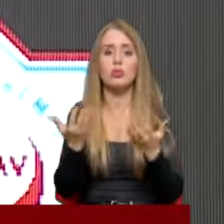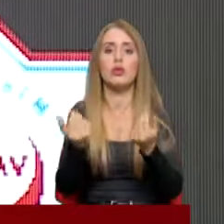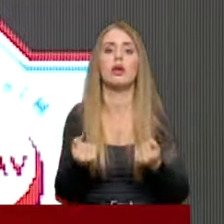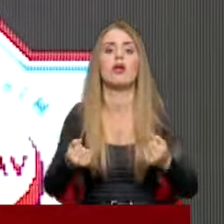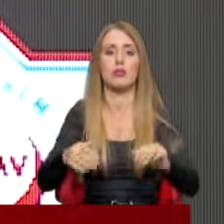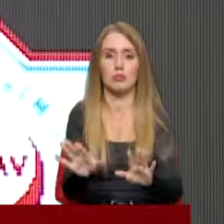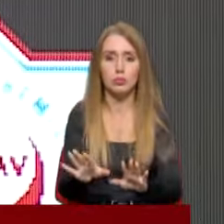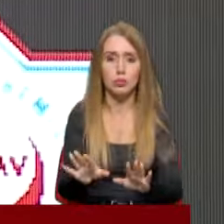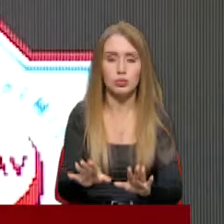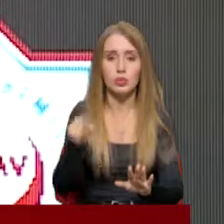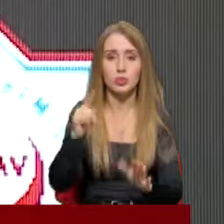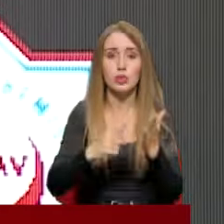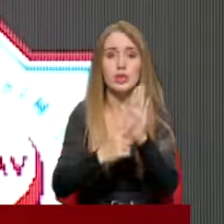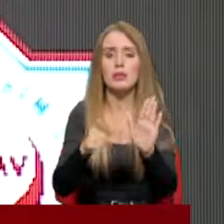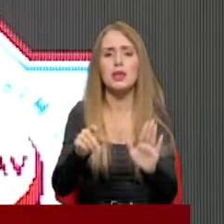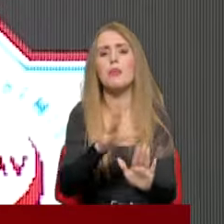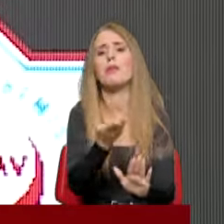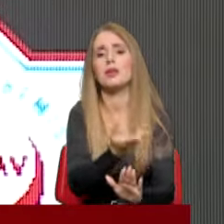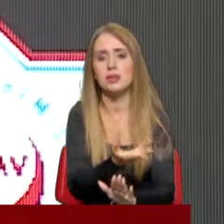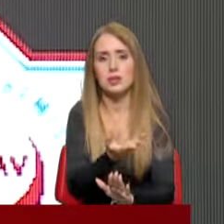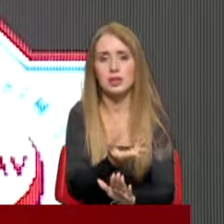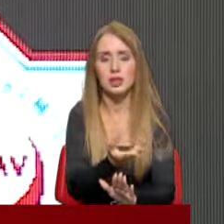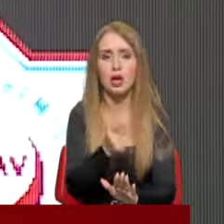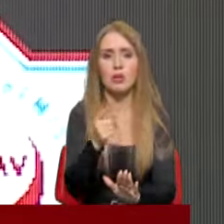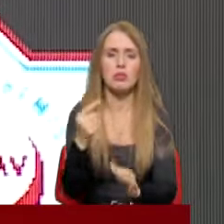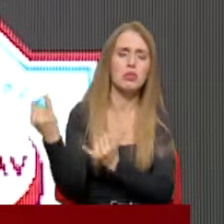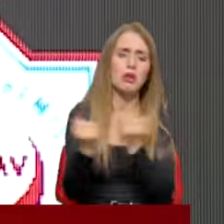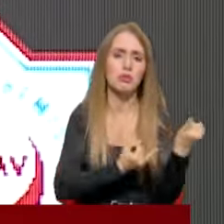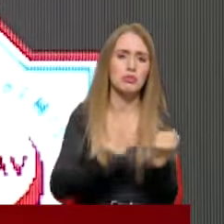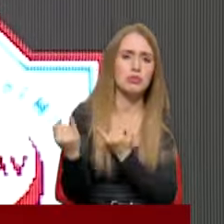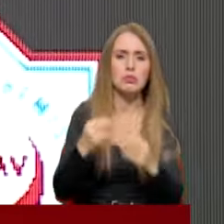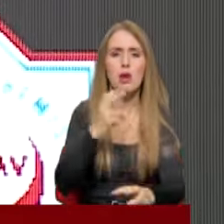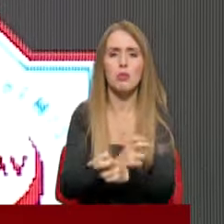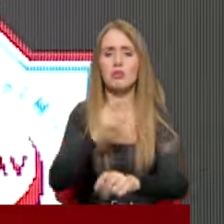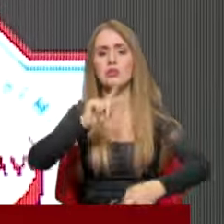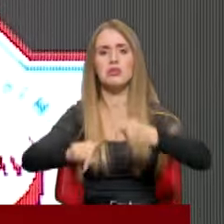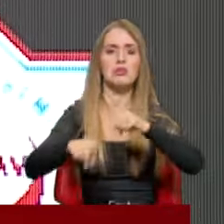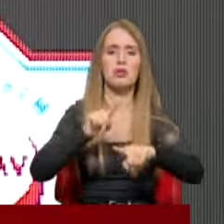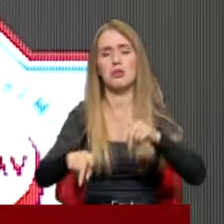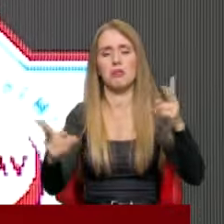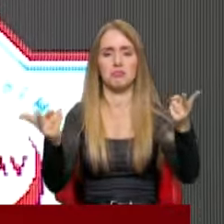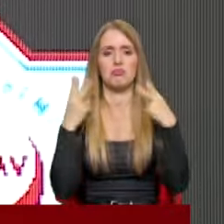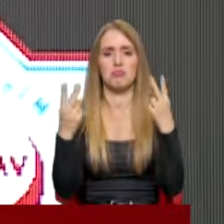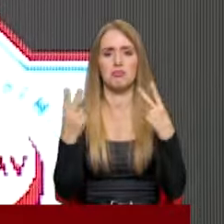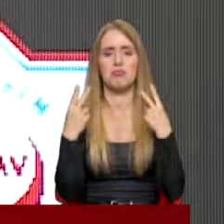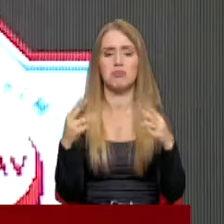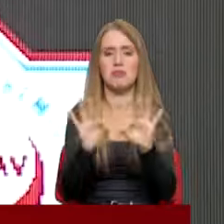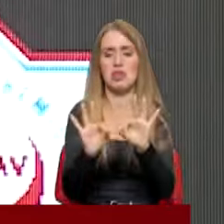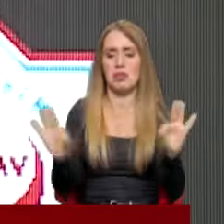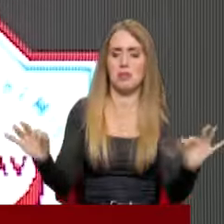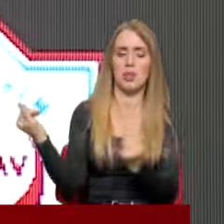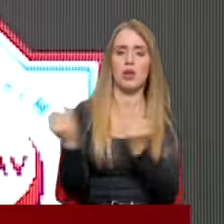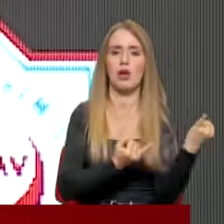mazisiyle ispat edemeyecekleri söz düellolarına, siyasi şovlara, iplikçi